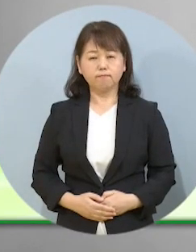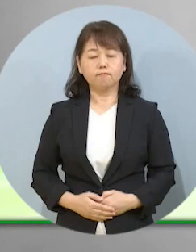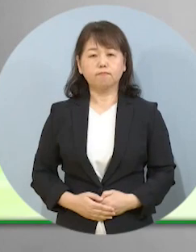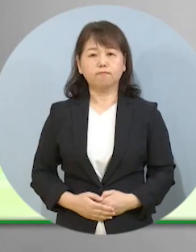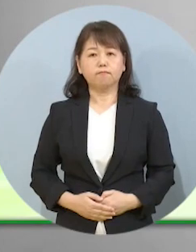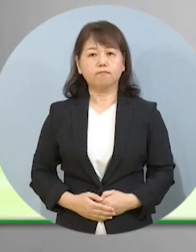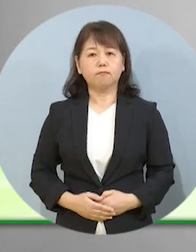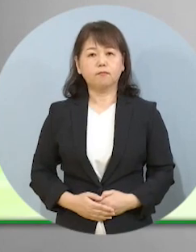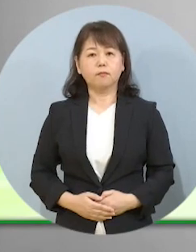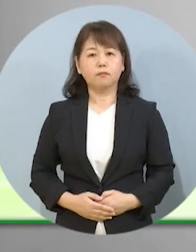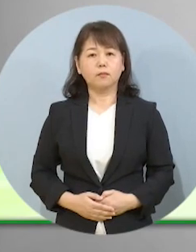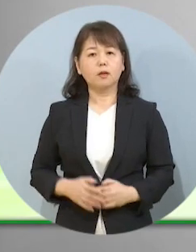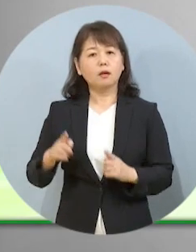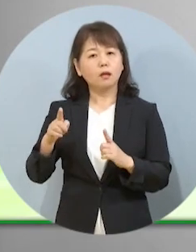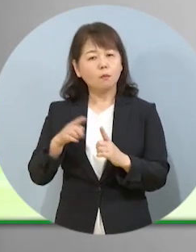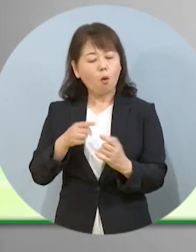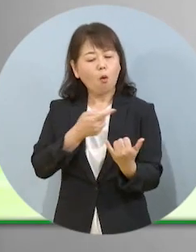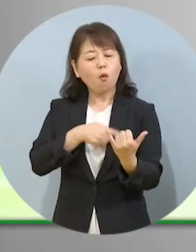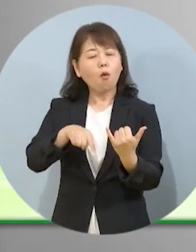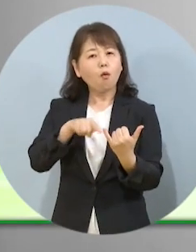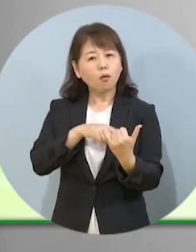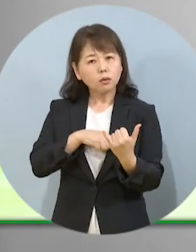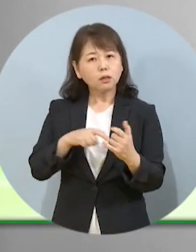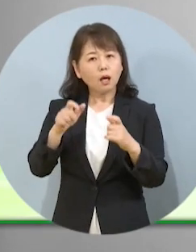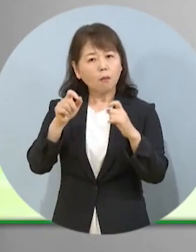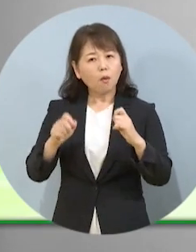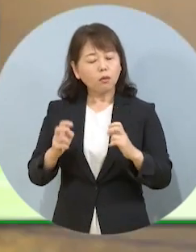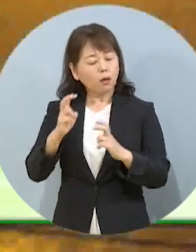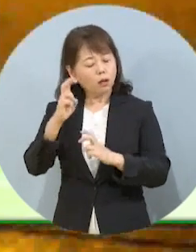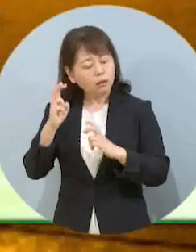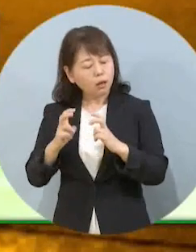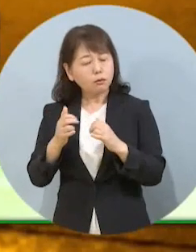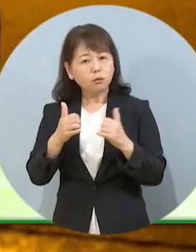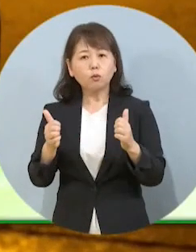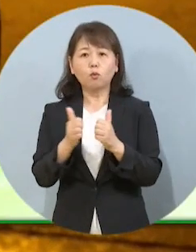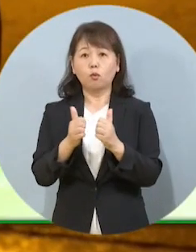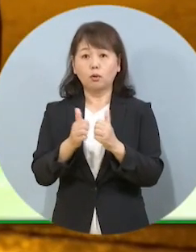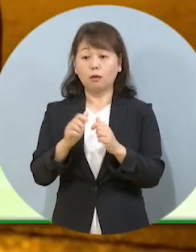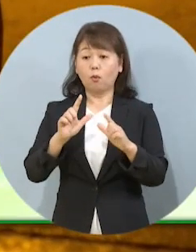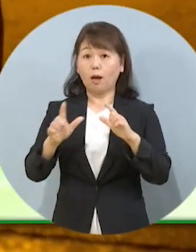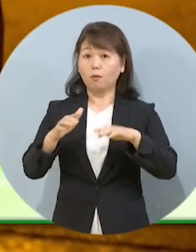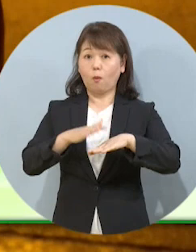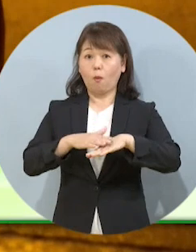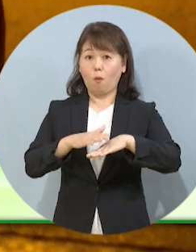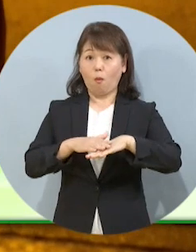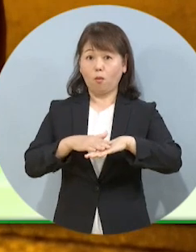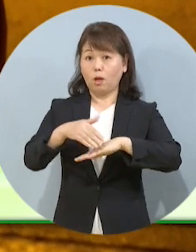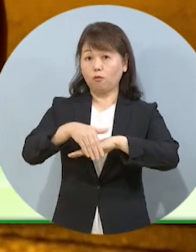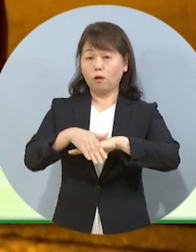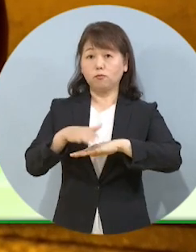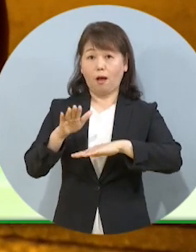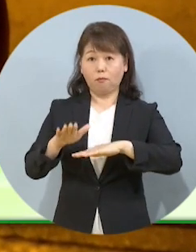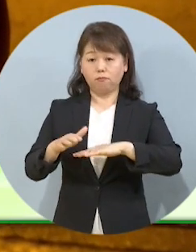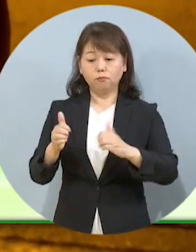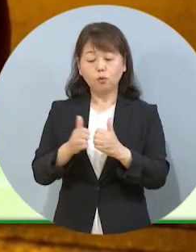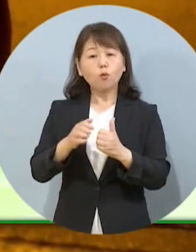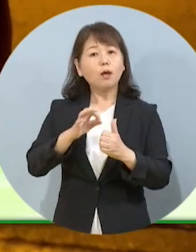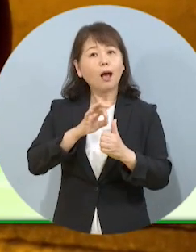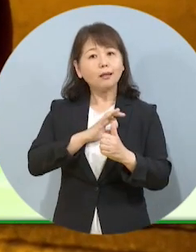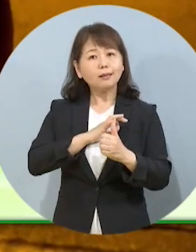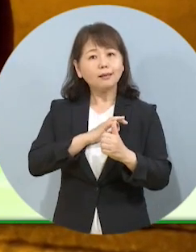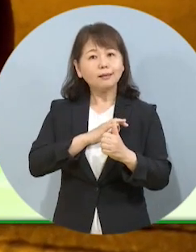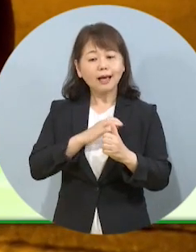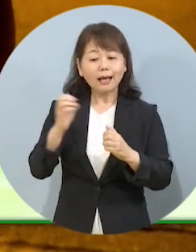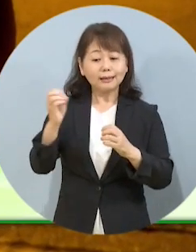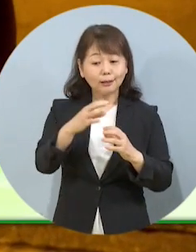インターネットにおける人権侵害に関する LINE 相談は、専門の相談員が LINE によるチャット